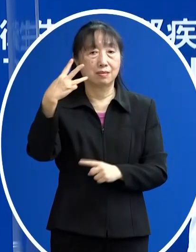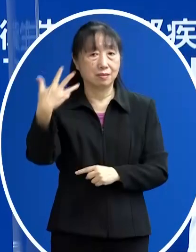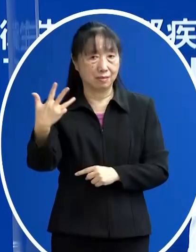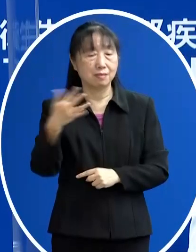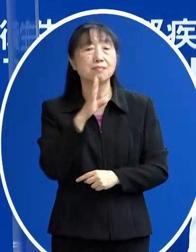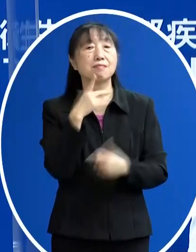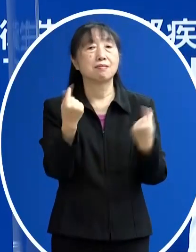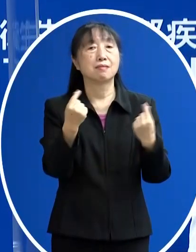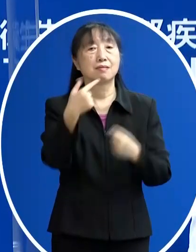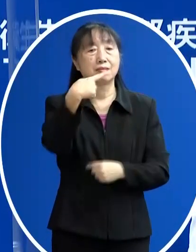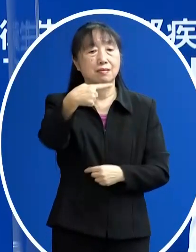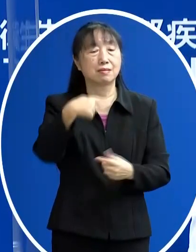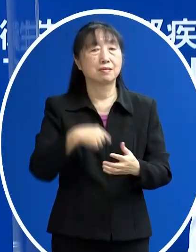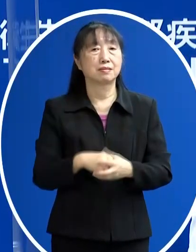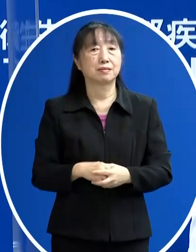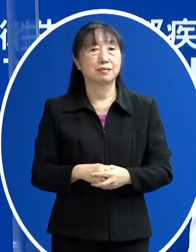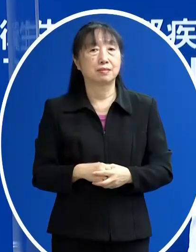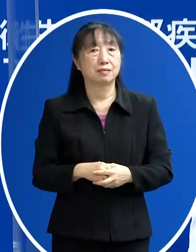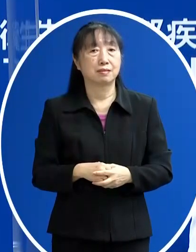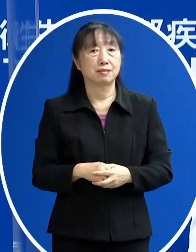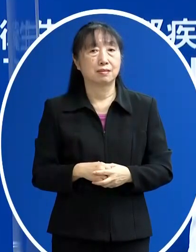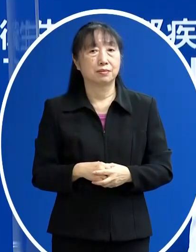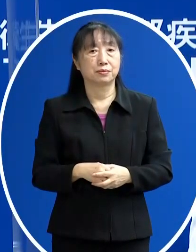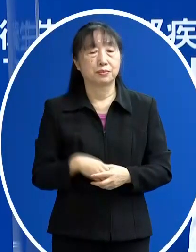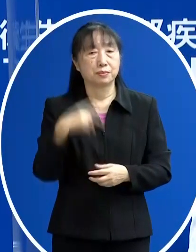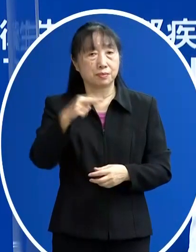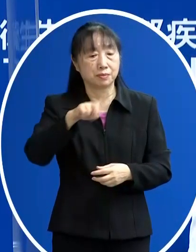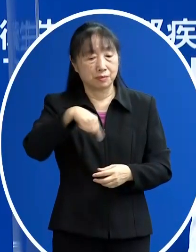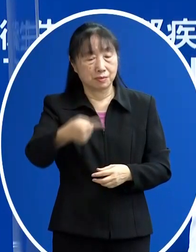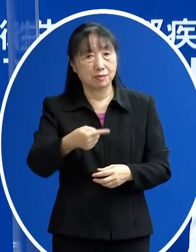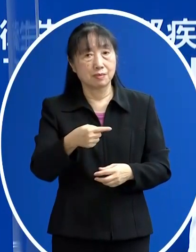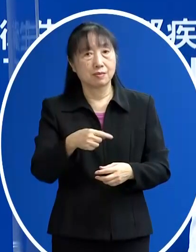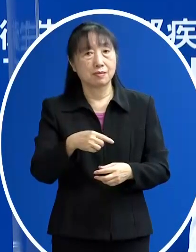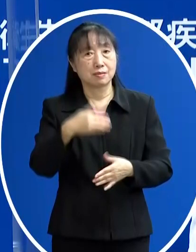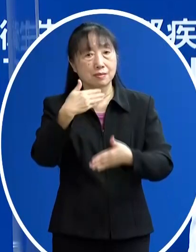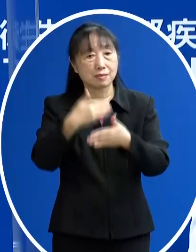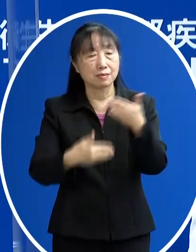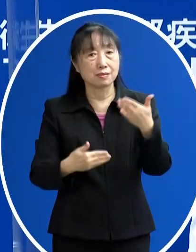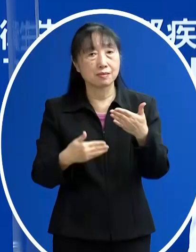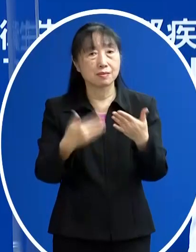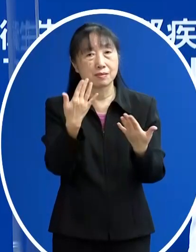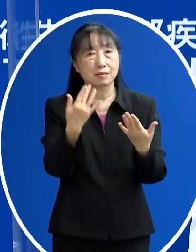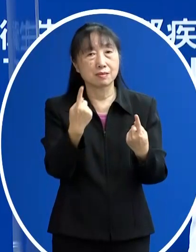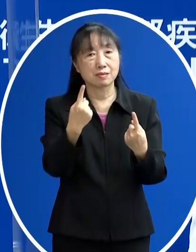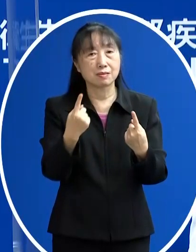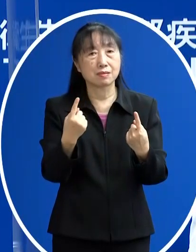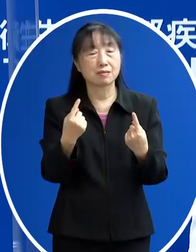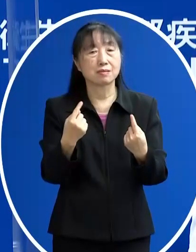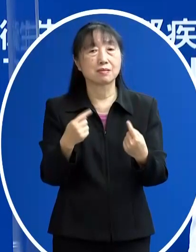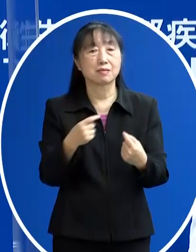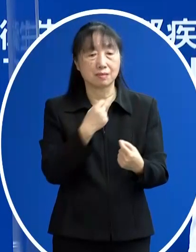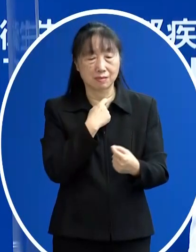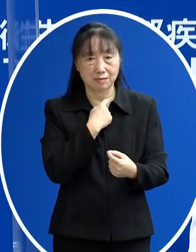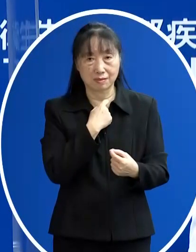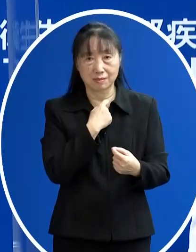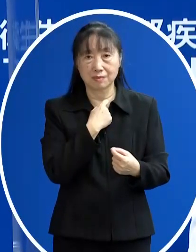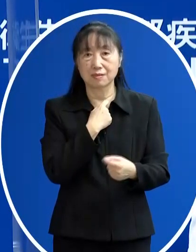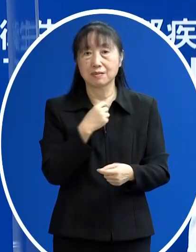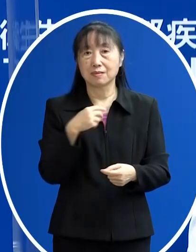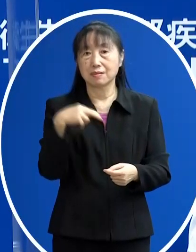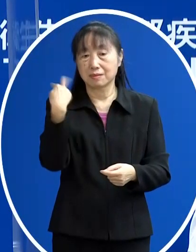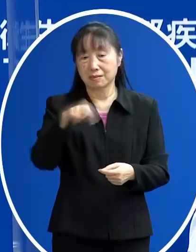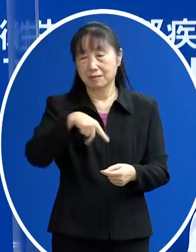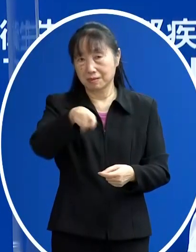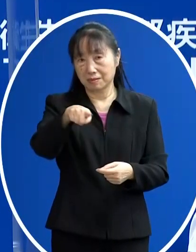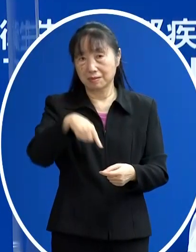是阴性哈。那接下来这些大概就剩下哈，比较清楚的哈，需要去再回